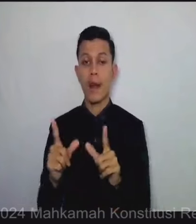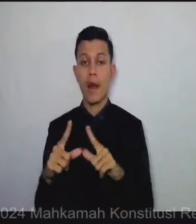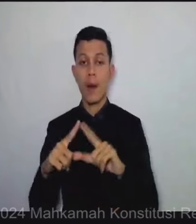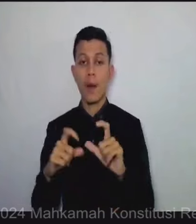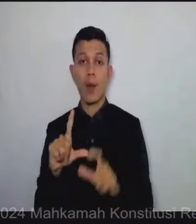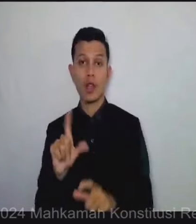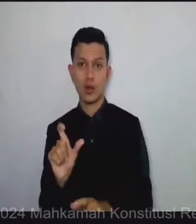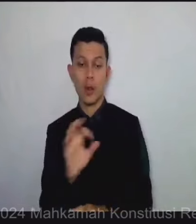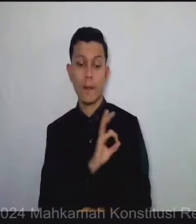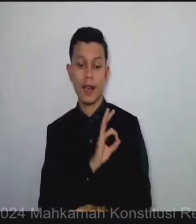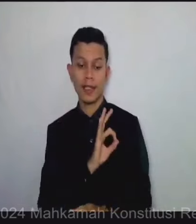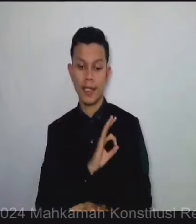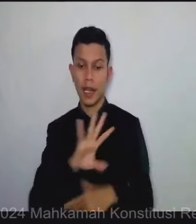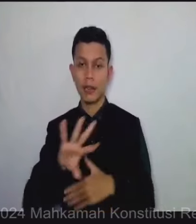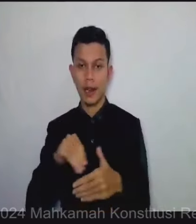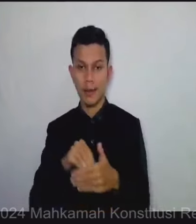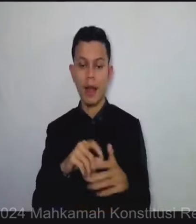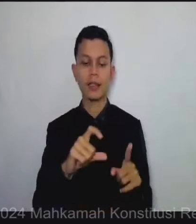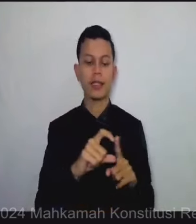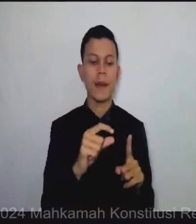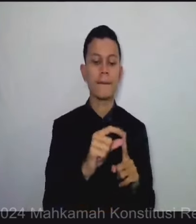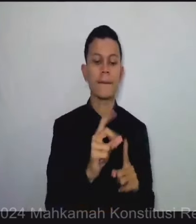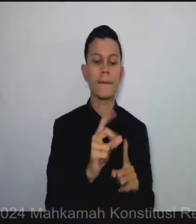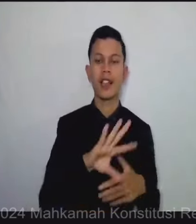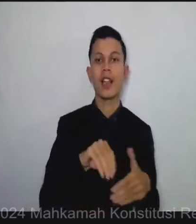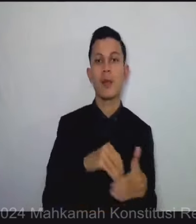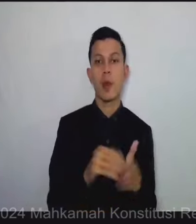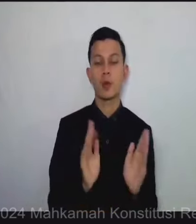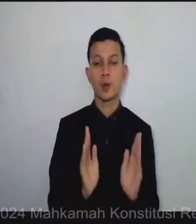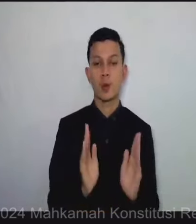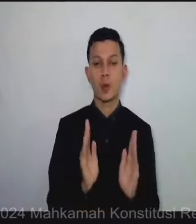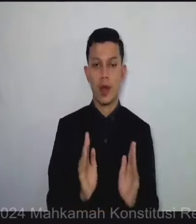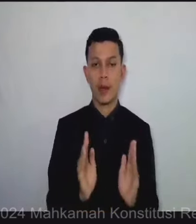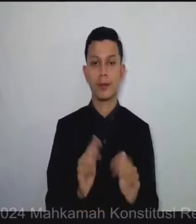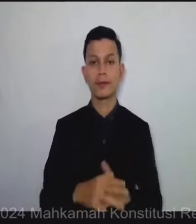atau eksekutif dan DPR legislatif Fid pasal 22 sampai dengan pasal 26 undang-undang pemilu